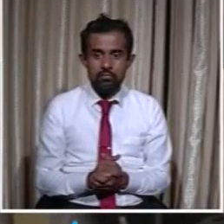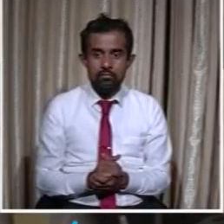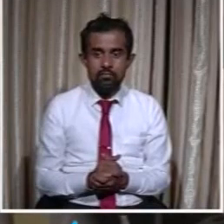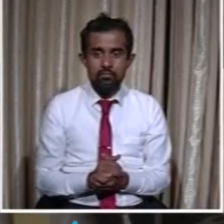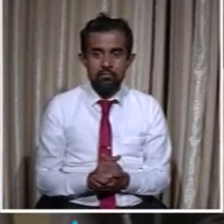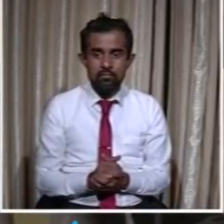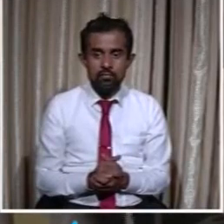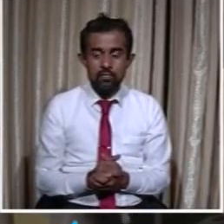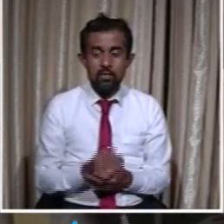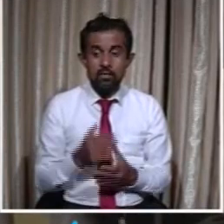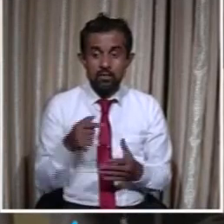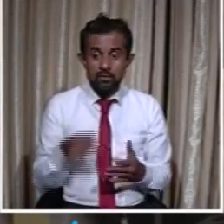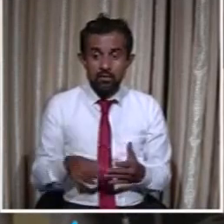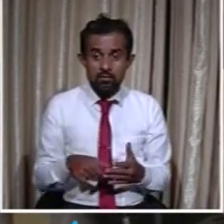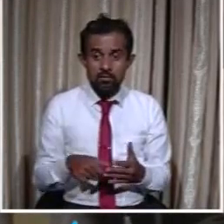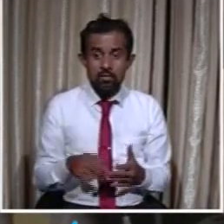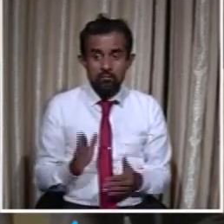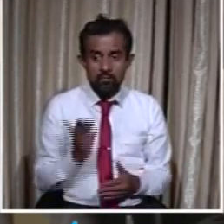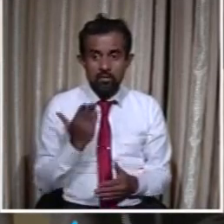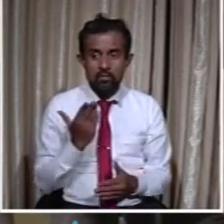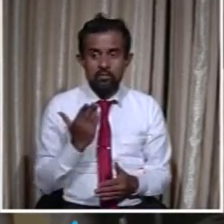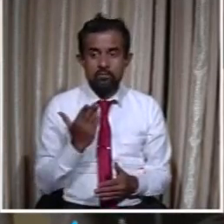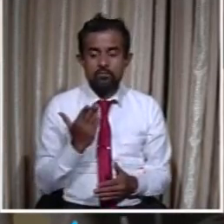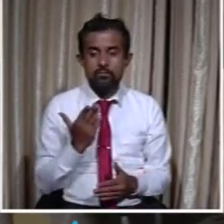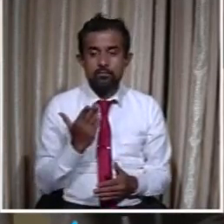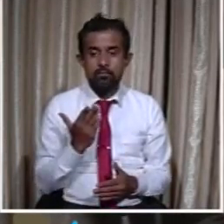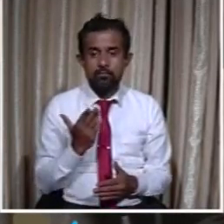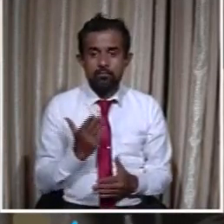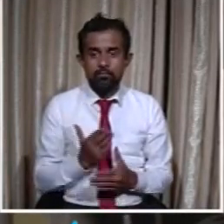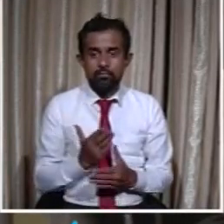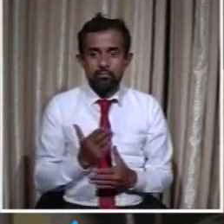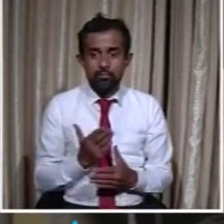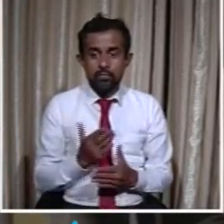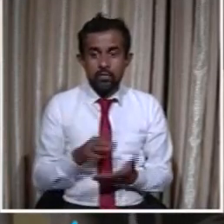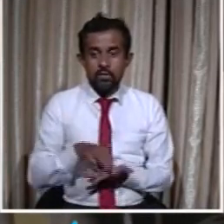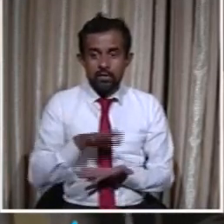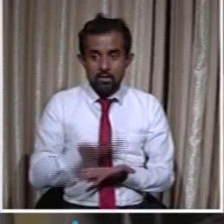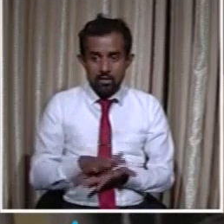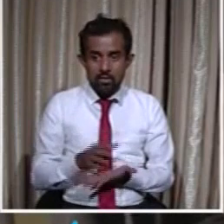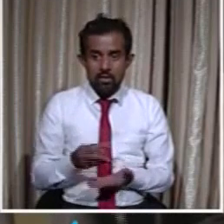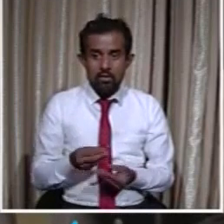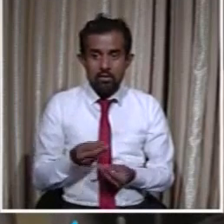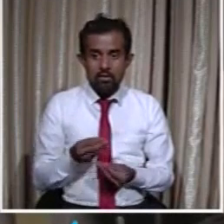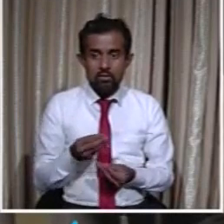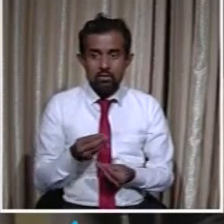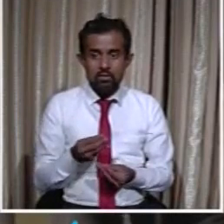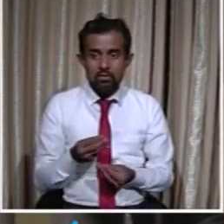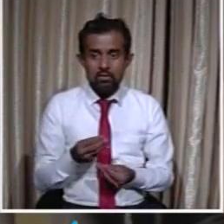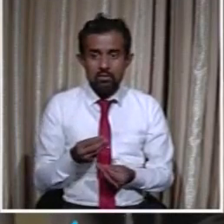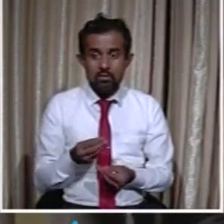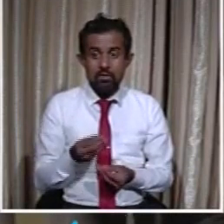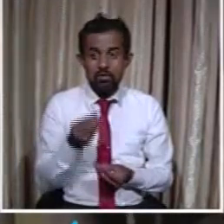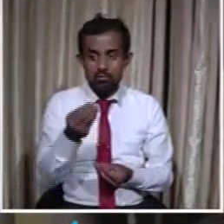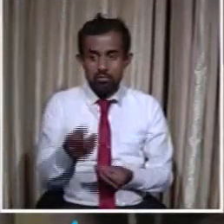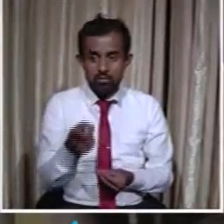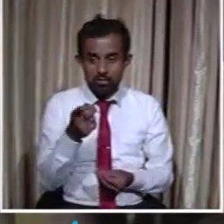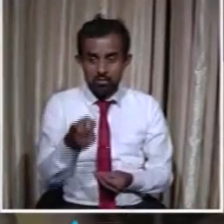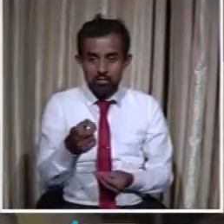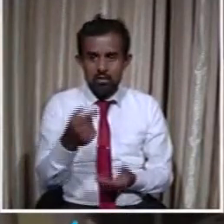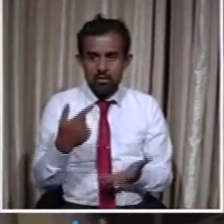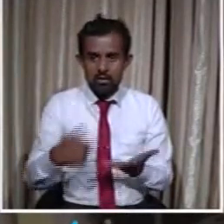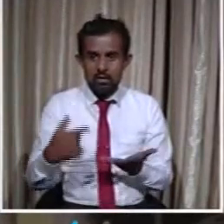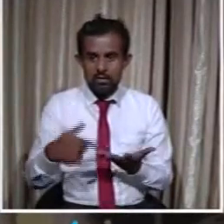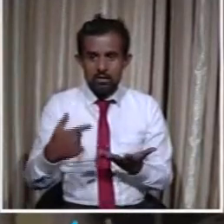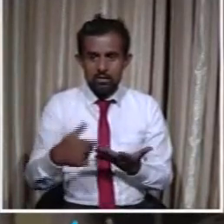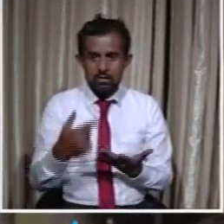காலத்துக்குள் வீடு செல்வ இருக்கிறவர்களை குறுகிய காலத்துக்குள் இருக்கிறவர்களை மட்டும் அவர் விடுதலை செய்திருந்தார். நான் இந்த